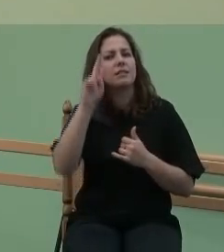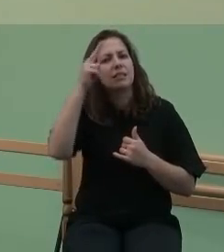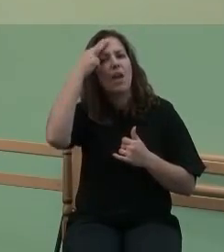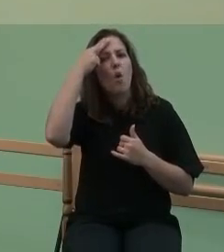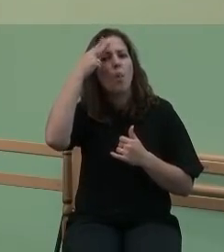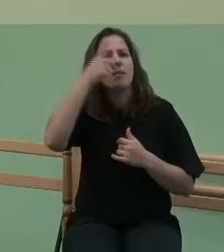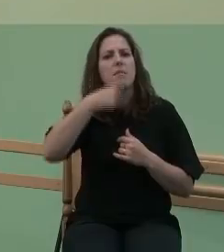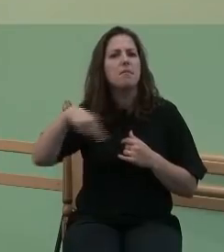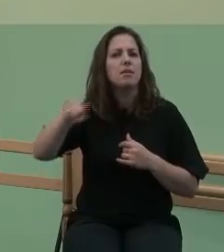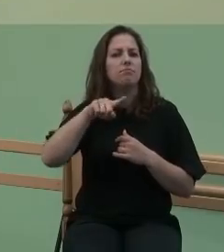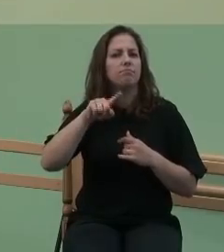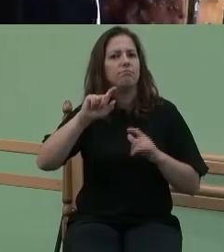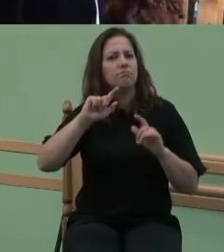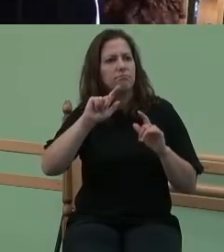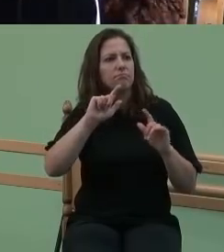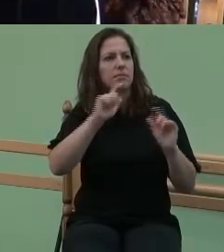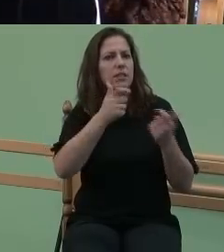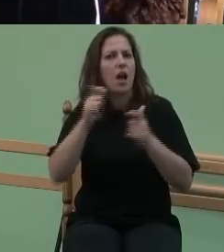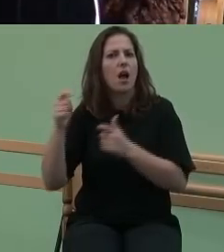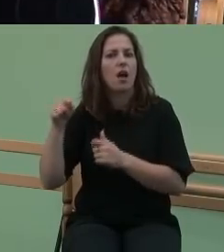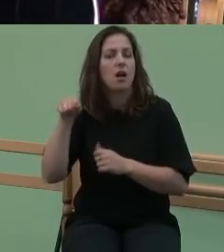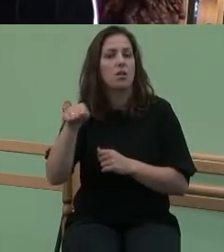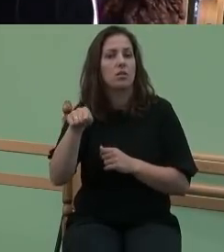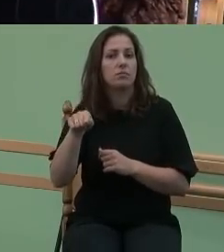stereotypy zdarzają się przy